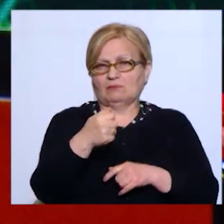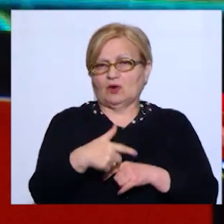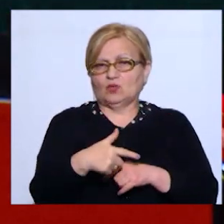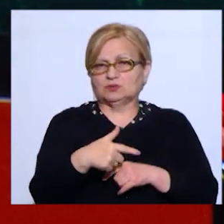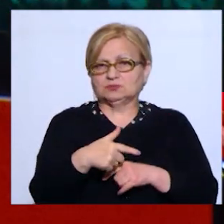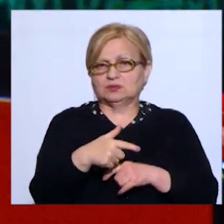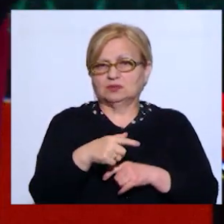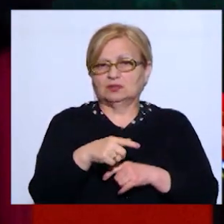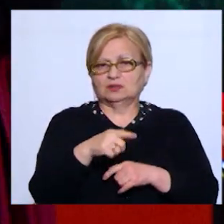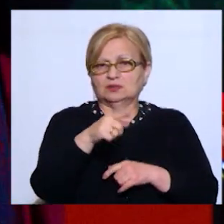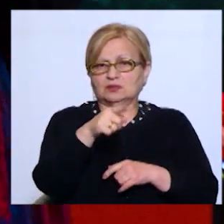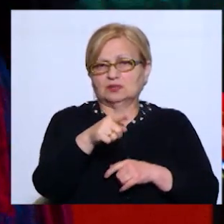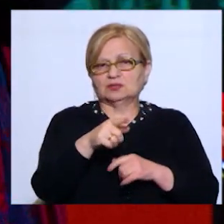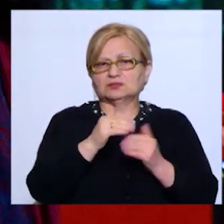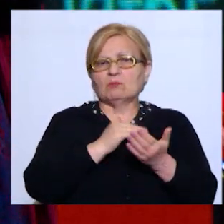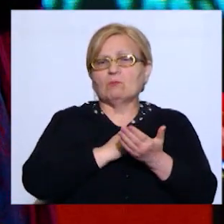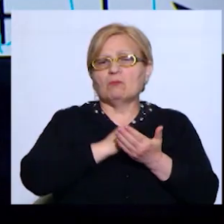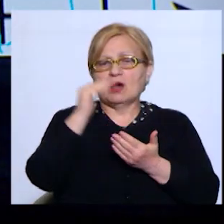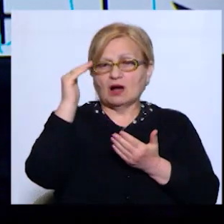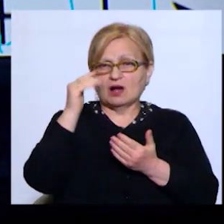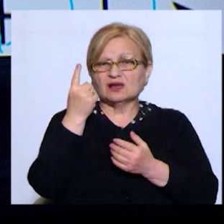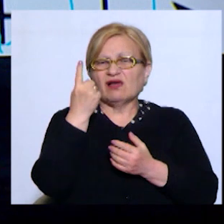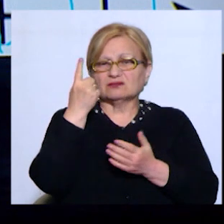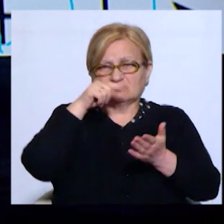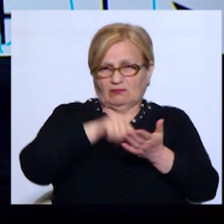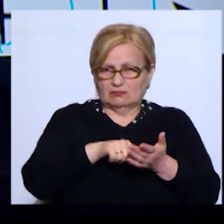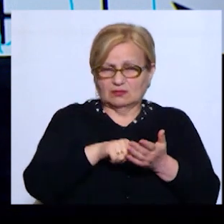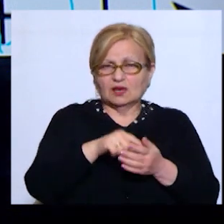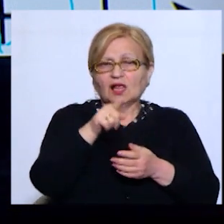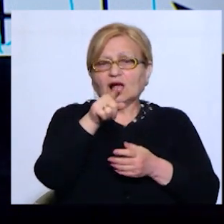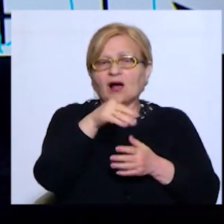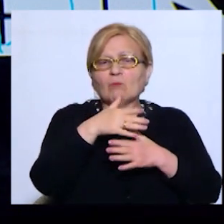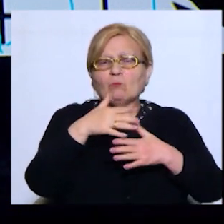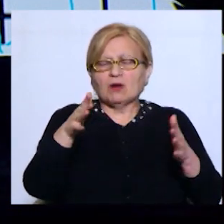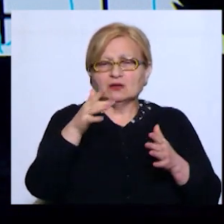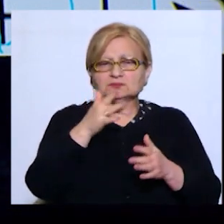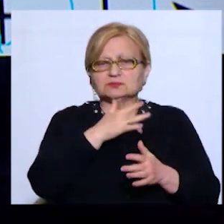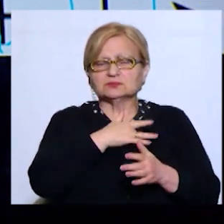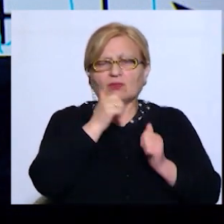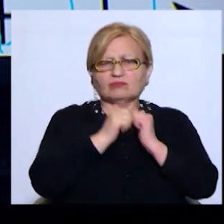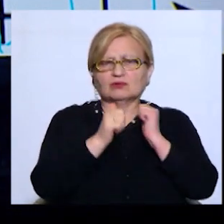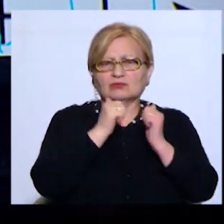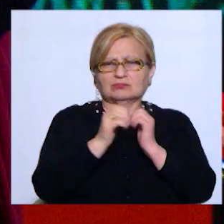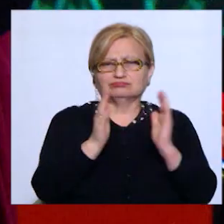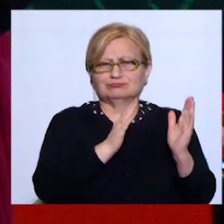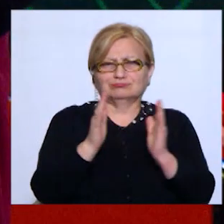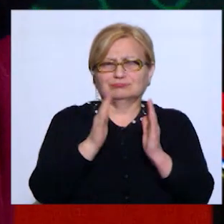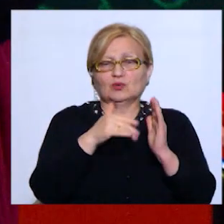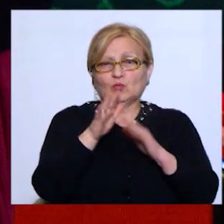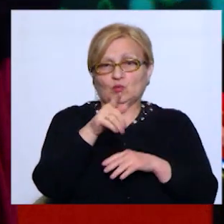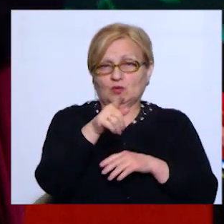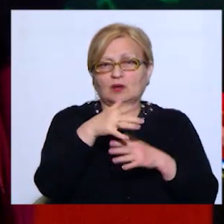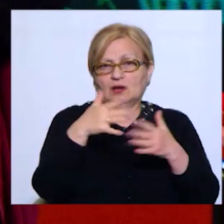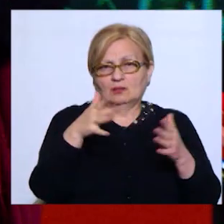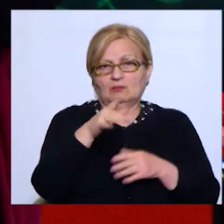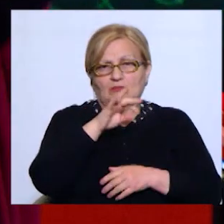მოთამაშეს, იმიტომ რომ მე მართალია მაღალი შედეგი დადო, მაგრამ ერთხელ, ერთი არა საკმარისია. ამიტომ აი ეს უფრო სტაბილურია და უფრო